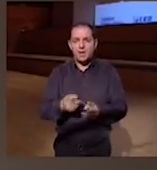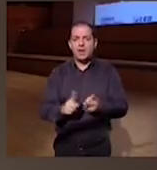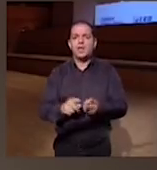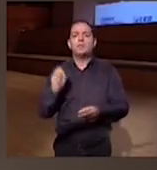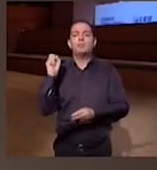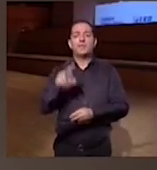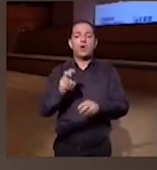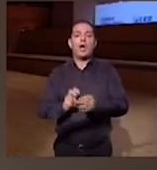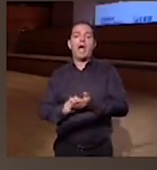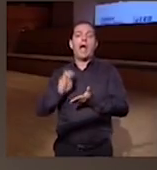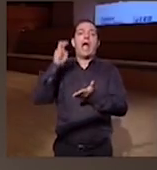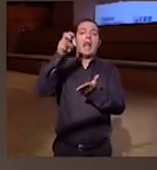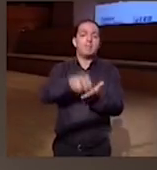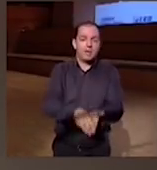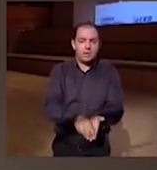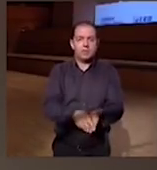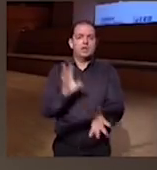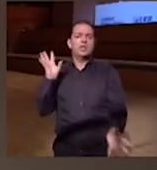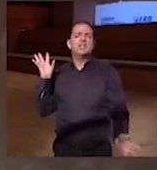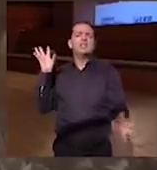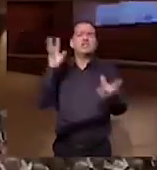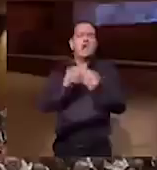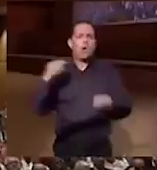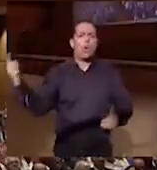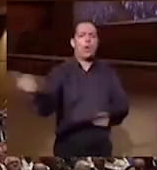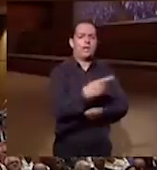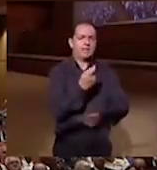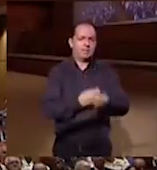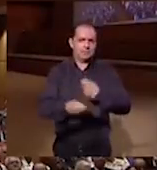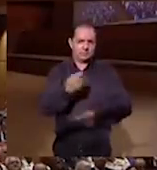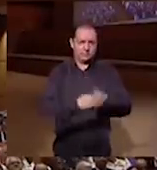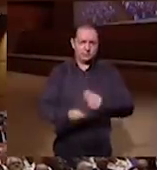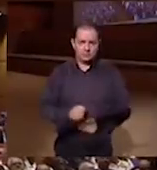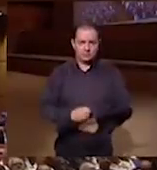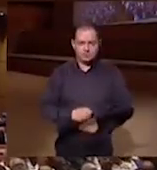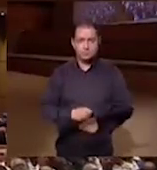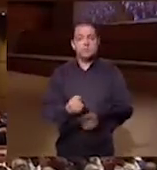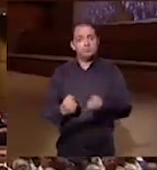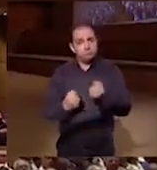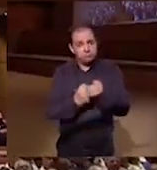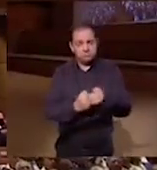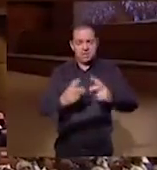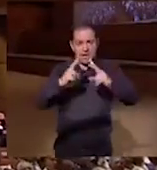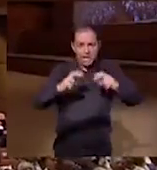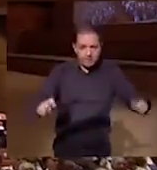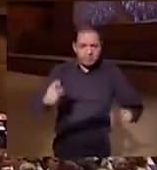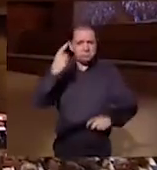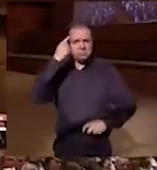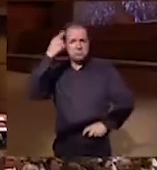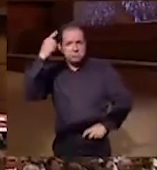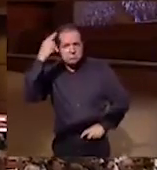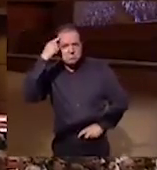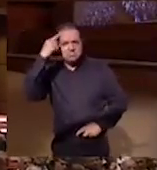ψηφιακό άλμα, που αφορούν το σύνολο των κλάδων. Ενισχύουμε την έρευνα, την καινοτομία και